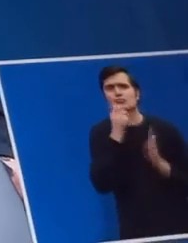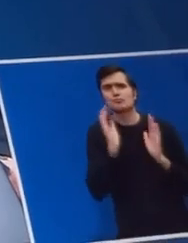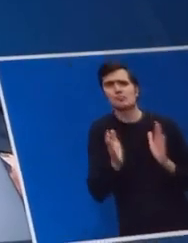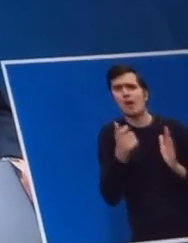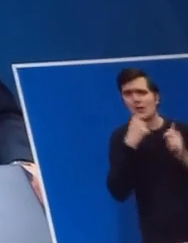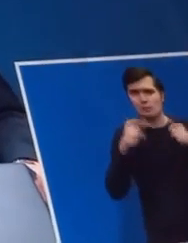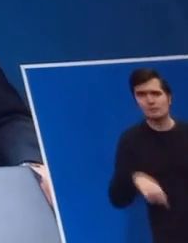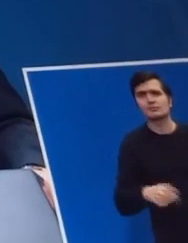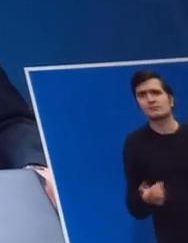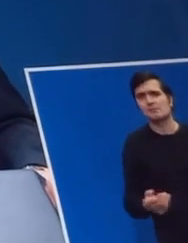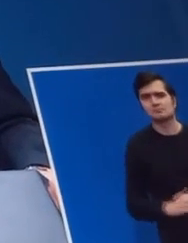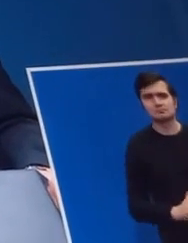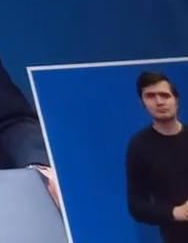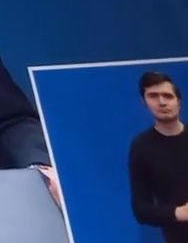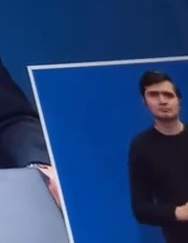măsură.